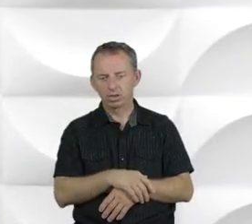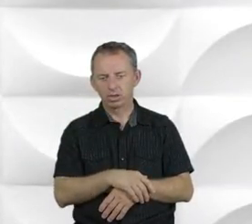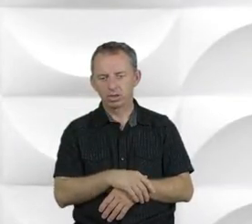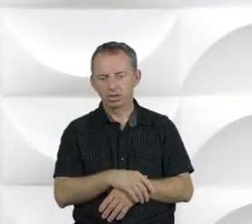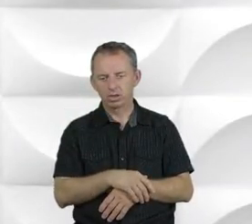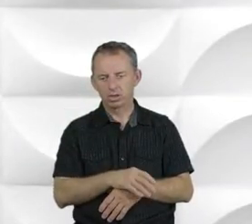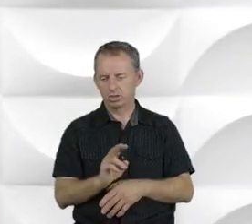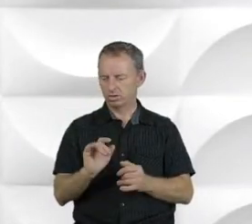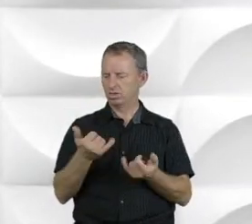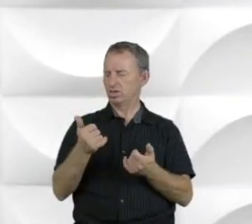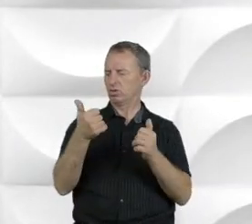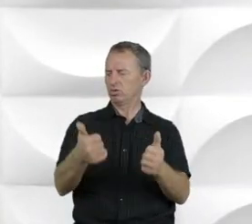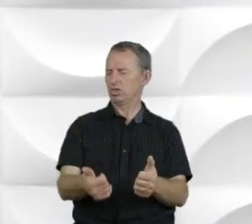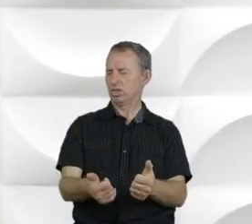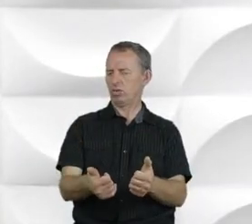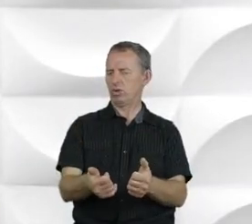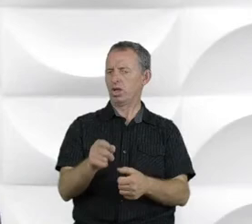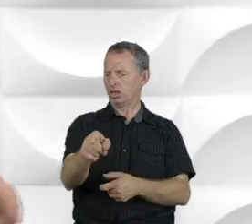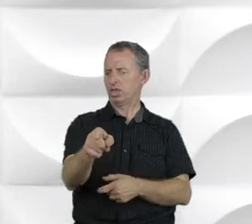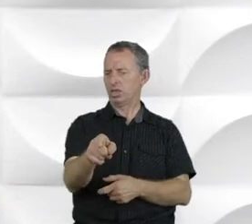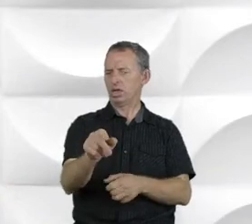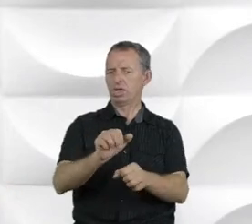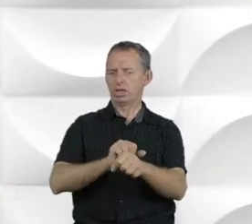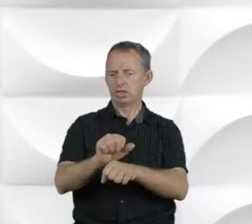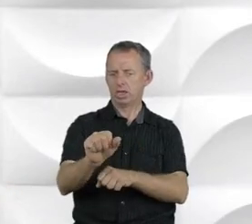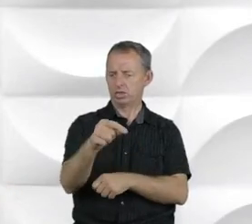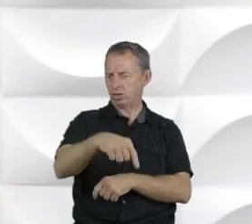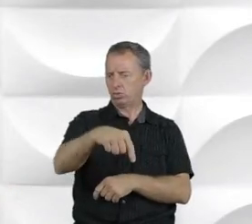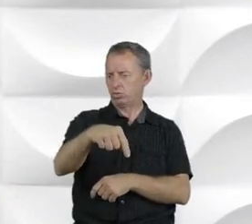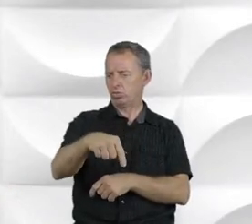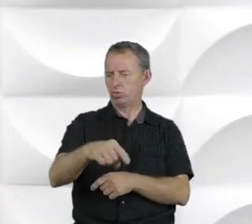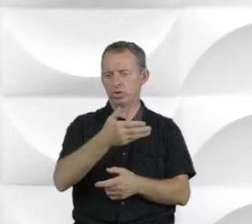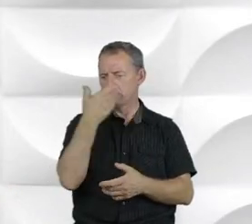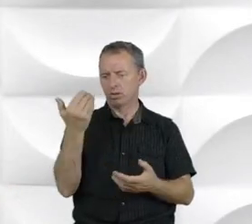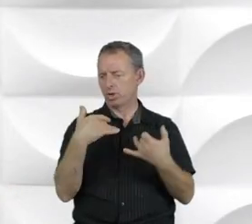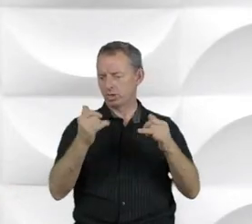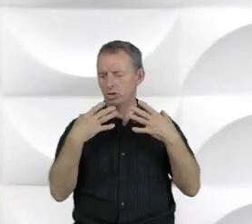jak to się stało, że ty jesteś tu?